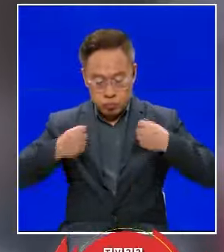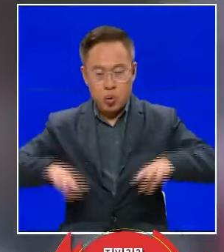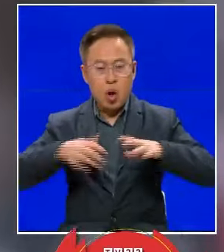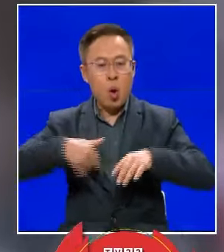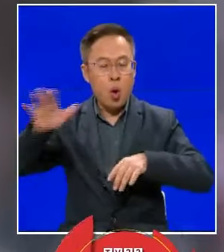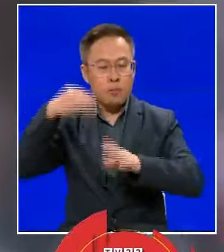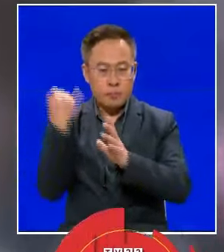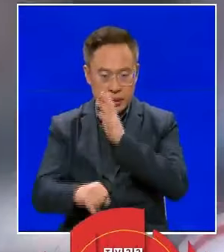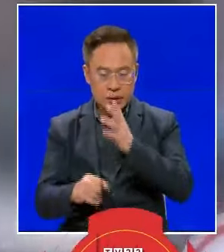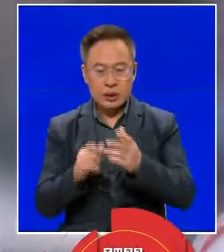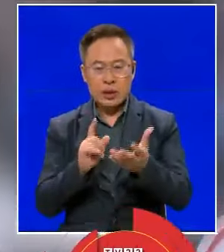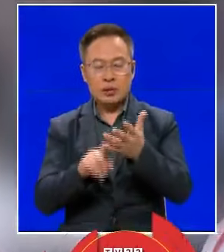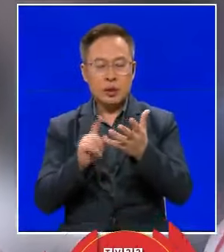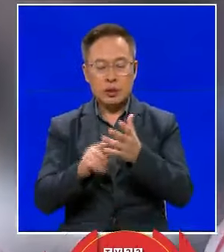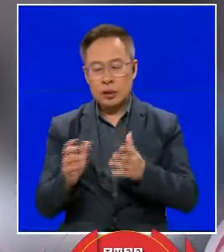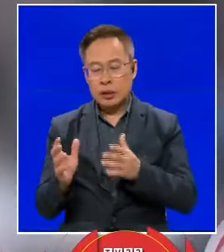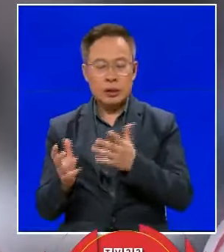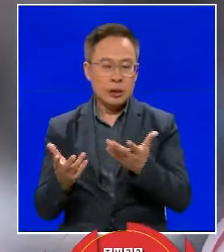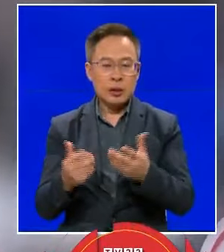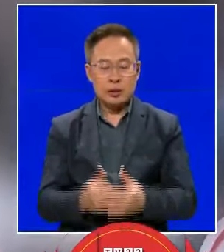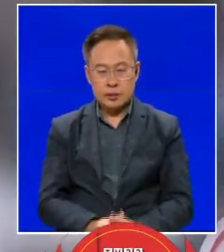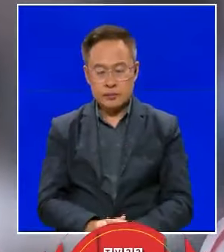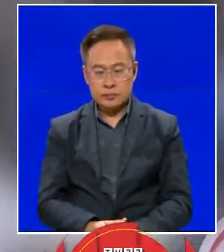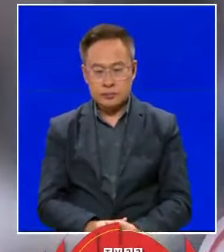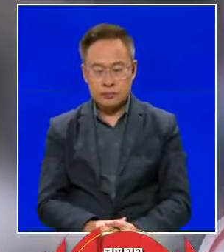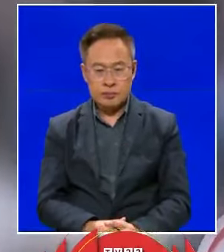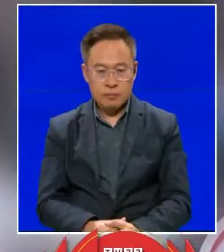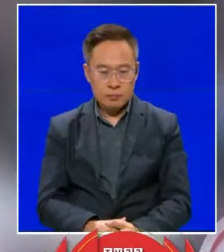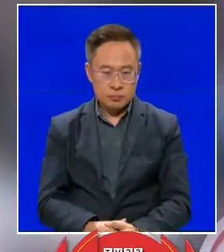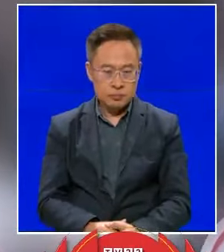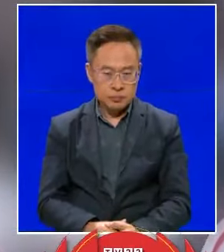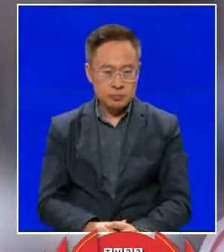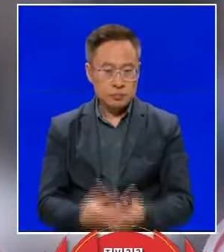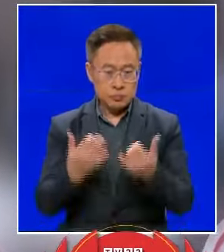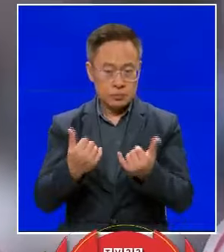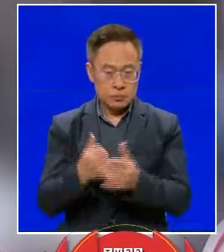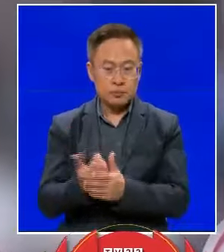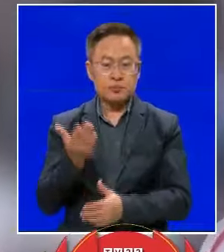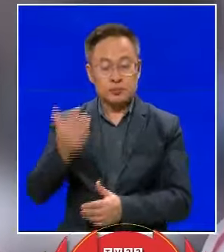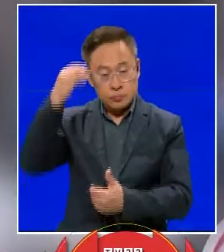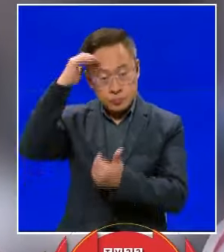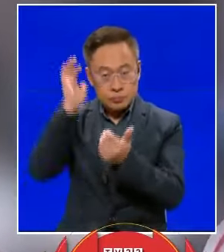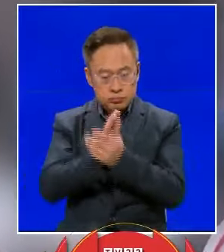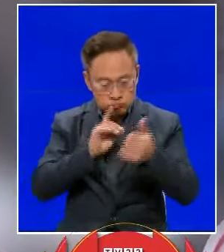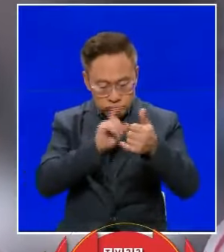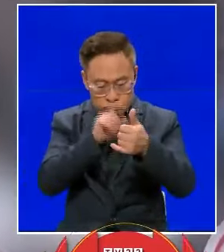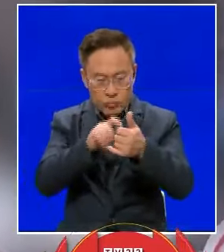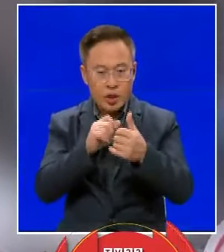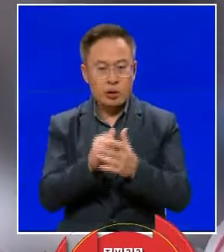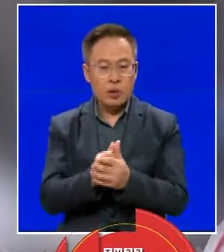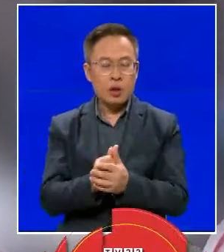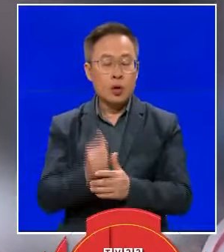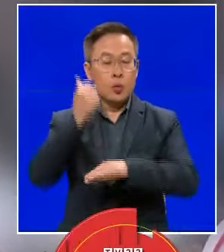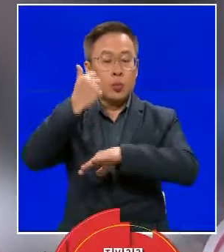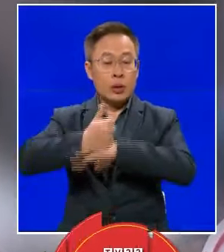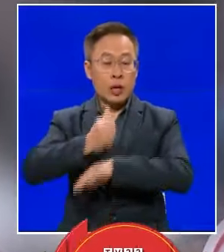ตุครับ เดี๋ยวจะขอให้พนักงานสอบสวนทำการสอบในความผิดนะครับประมาณ5ข้อหานะครับก็1ในเ